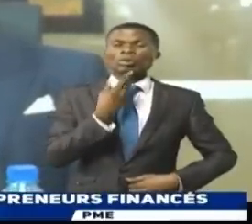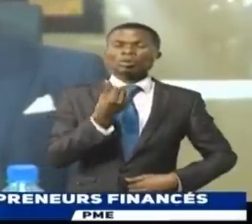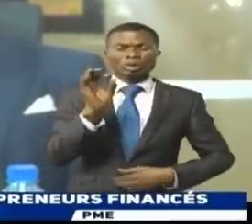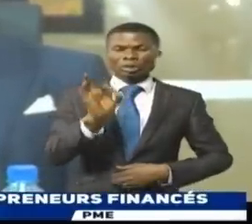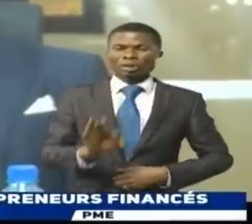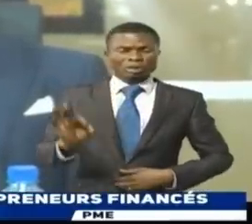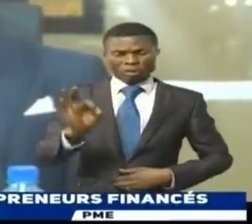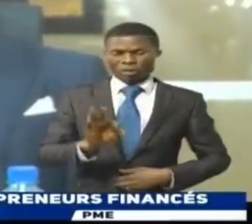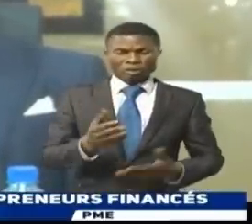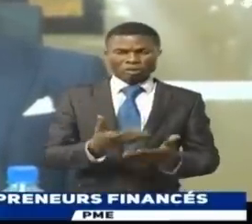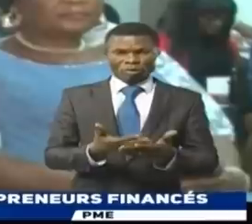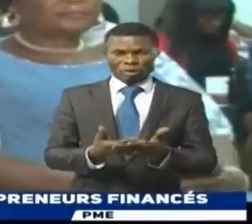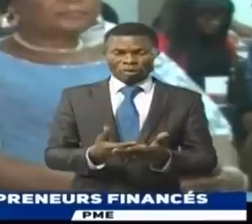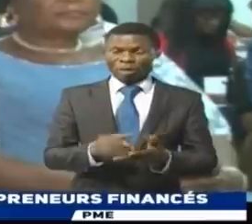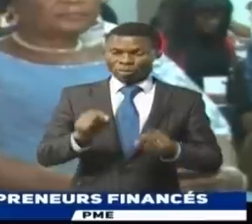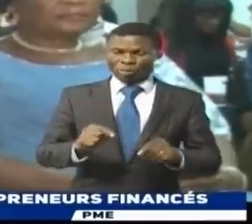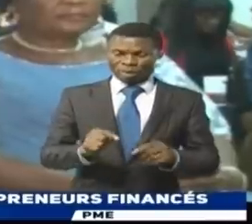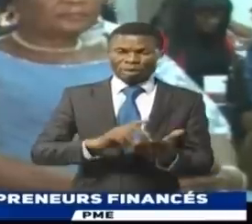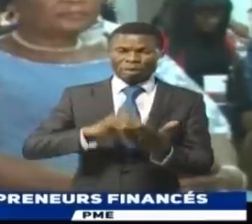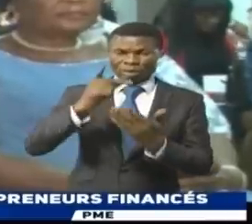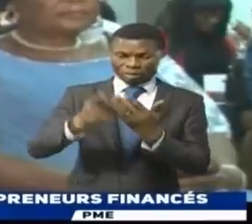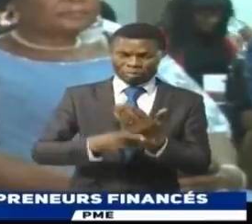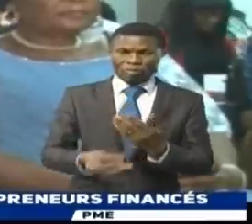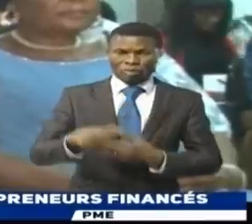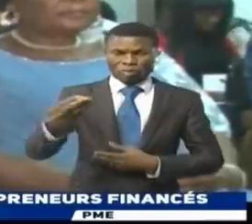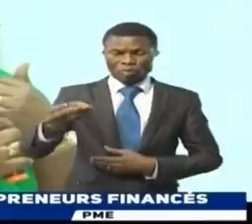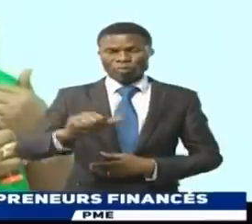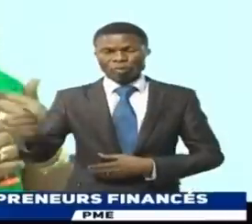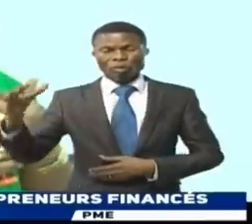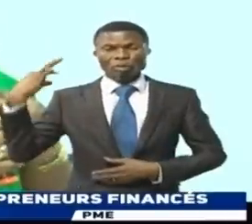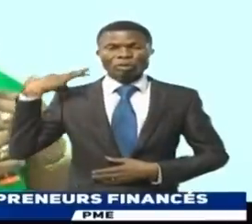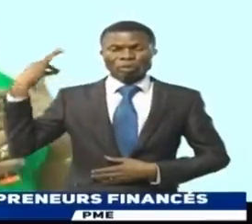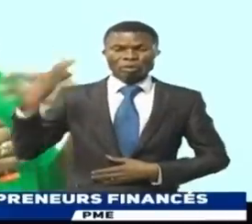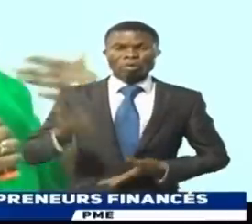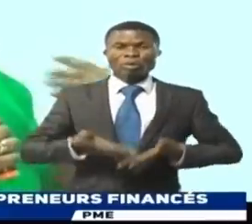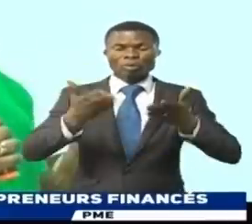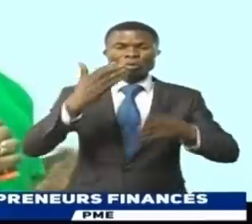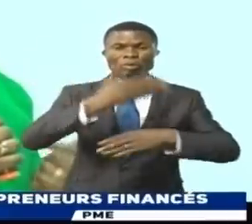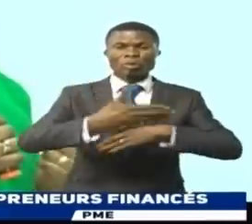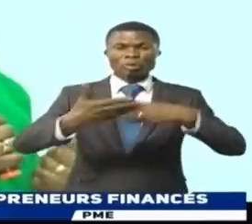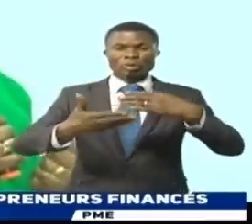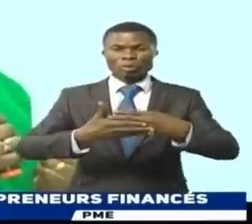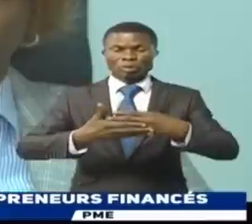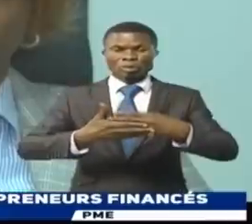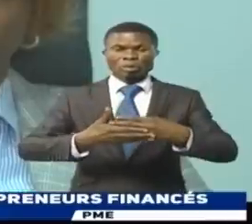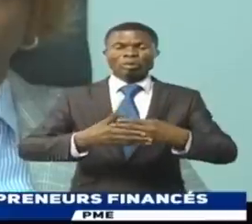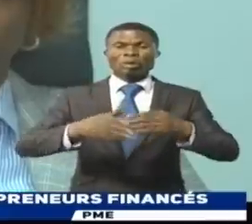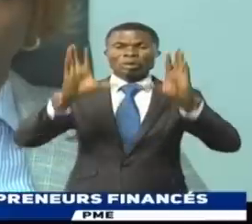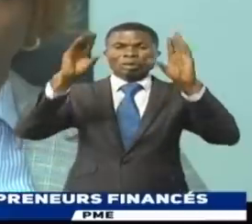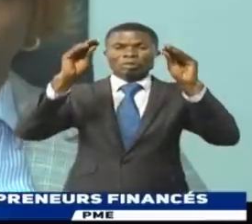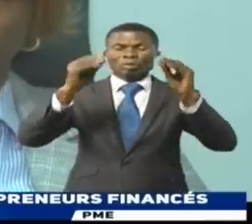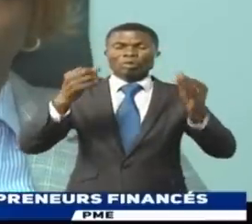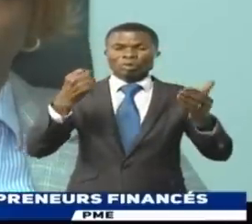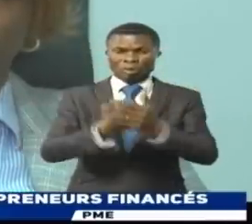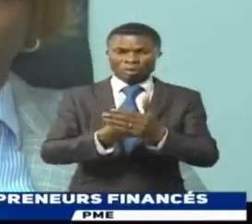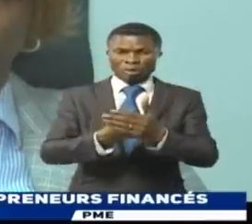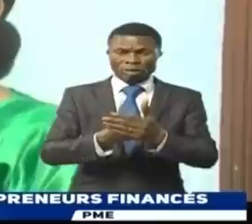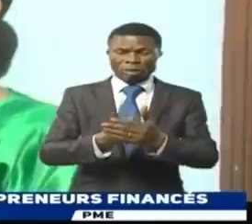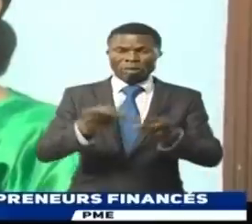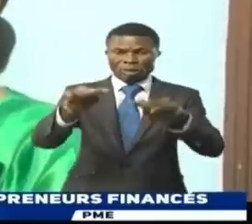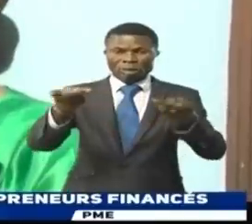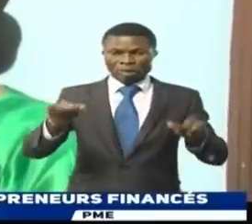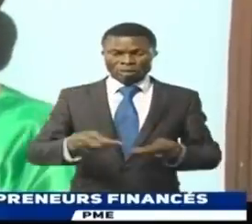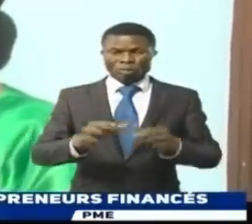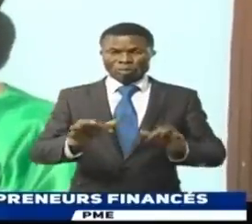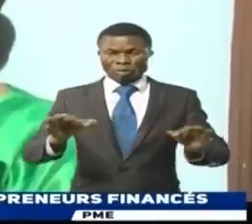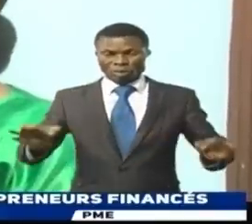de l'entrepreneuriat congolais, FOGEC. Certains candidats proposent la construction d'une boulangerie, la transformation des citronnelles en